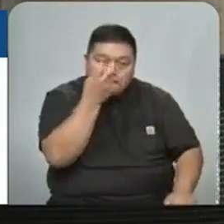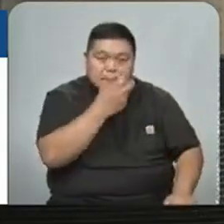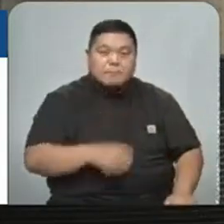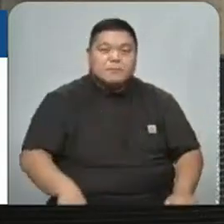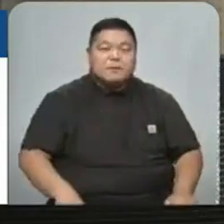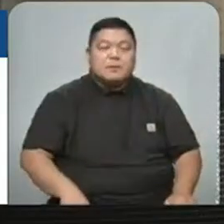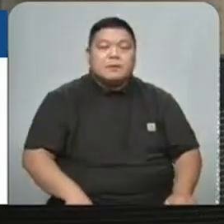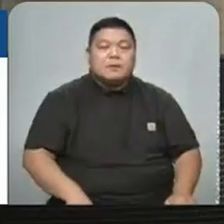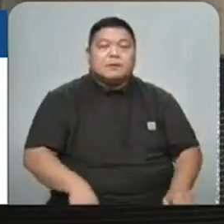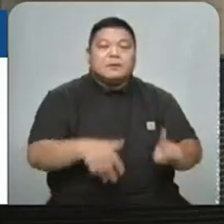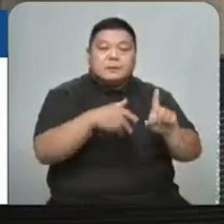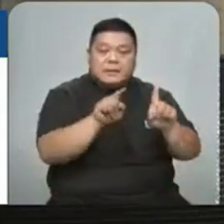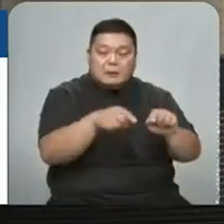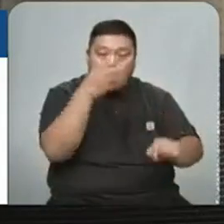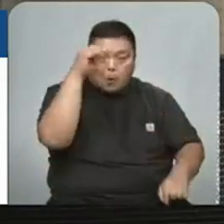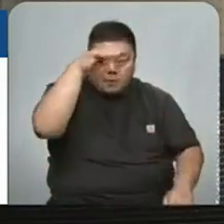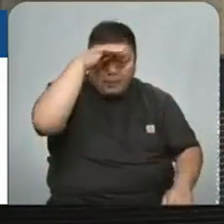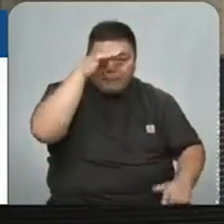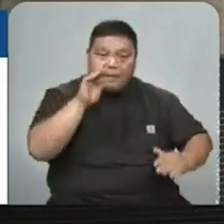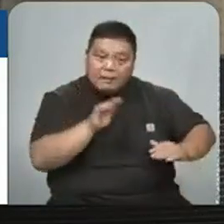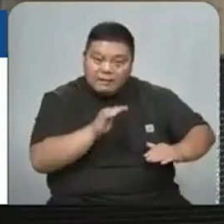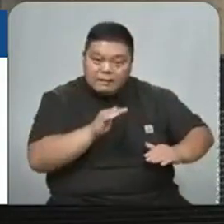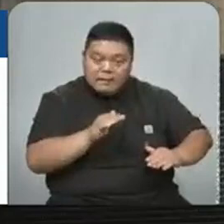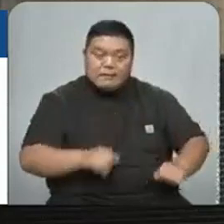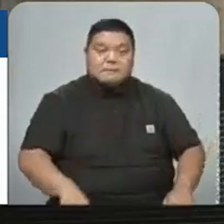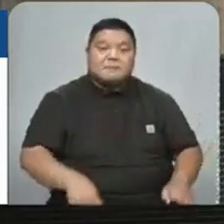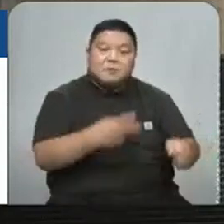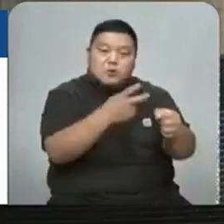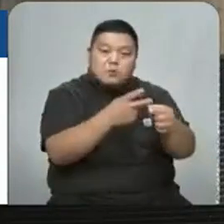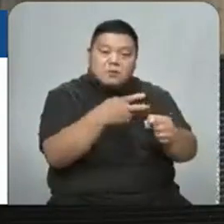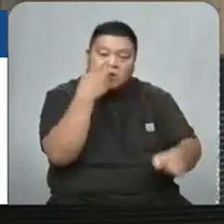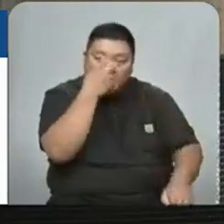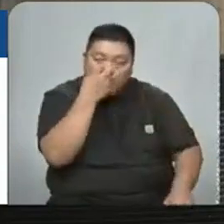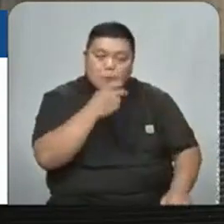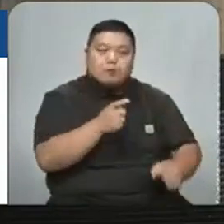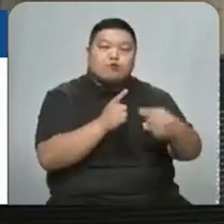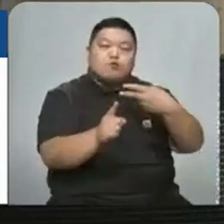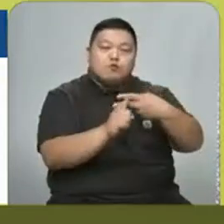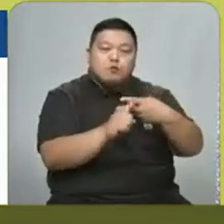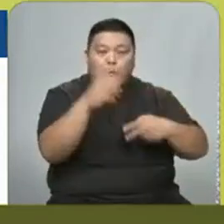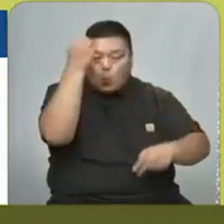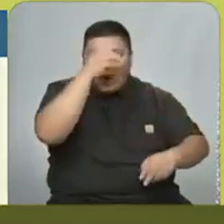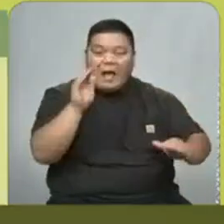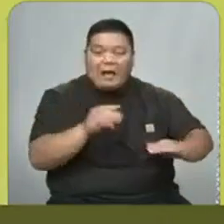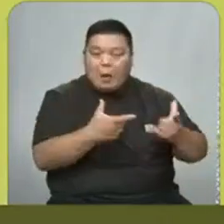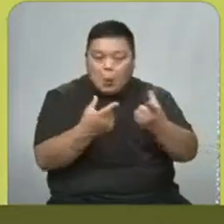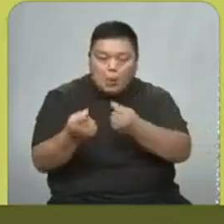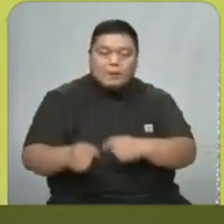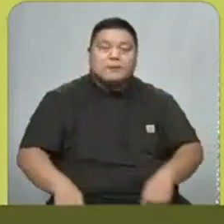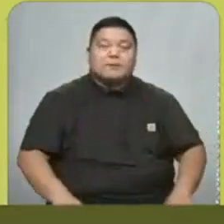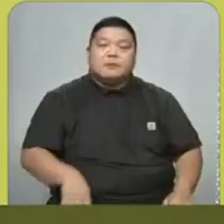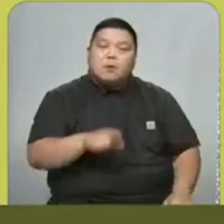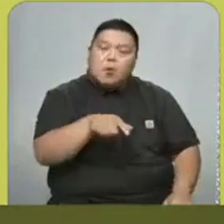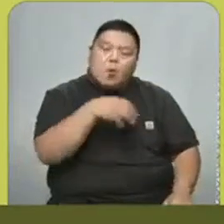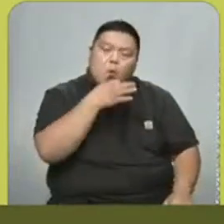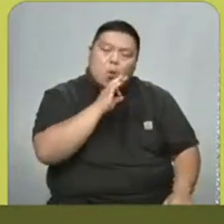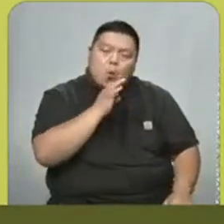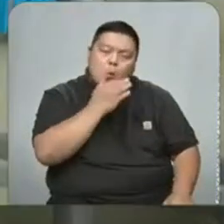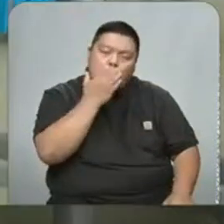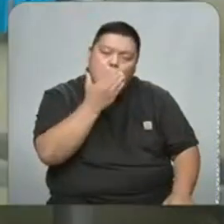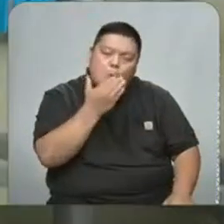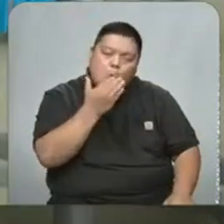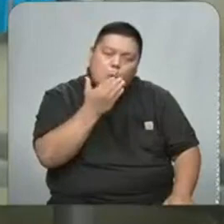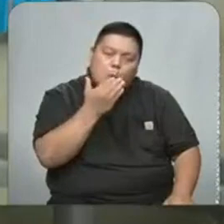때는 고3 학생들 중심이고요. 네. 2차 점검은 중고 모두입니다. 하지만 실효성이